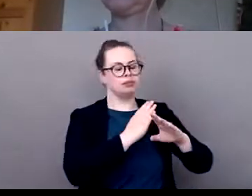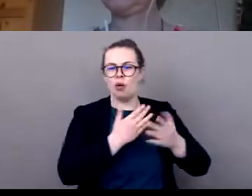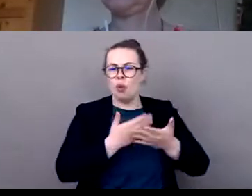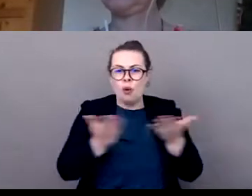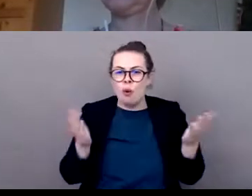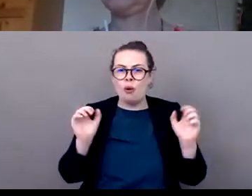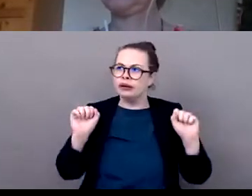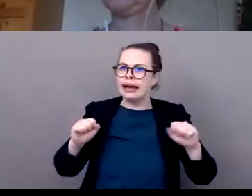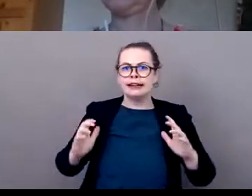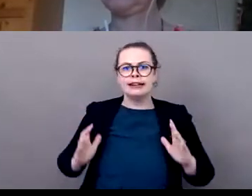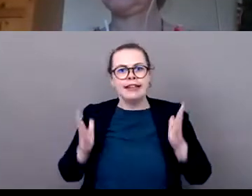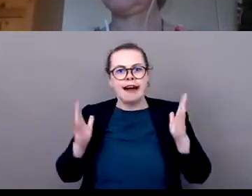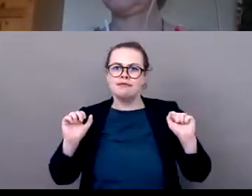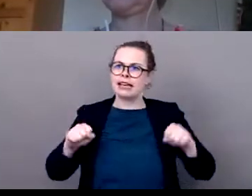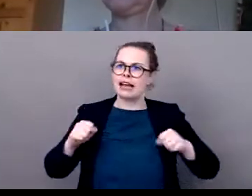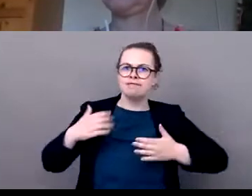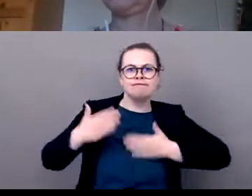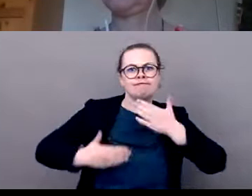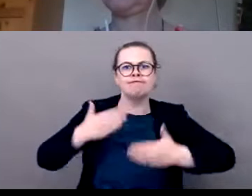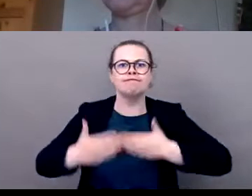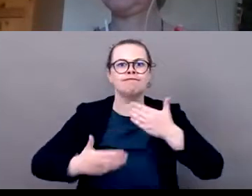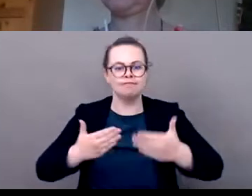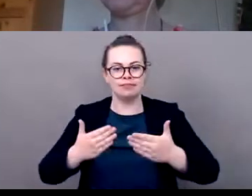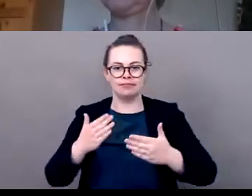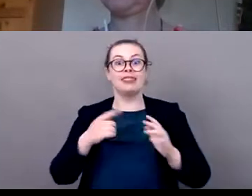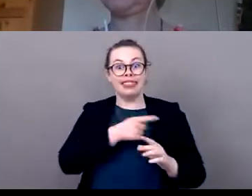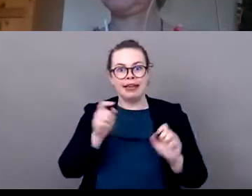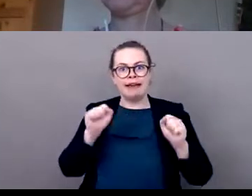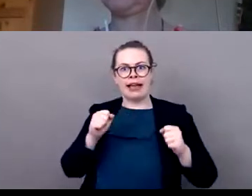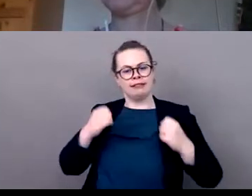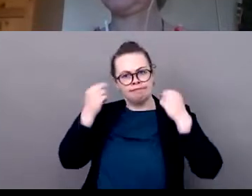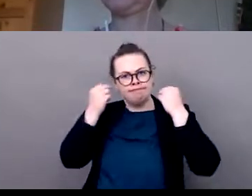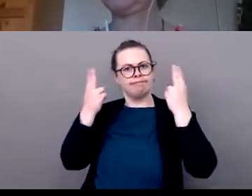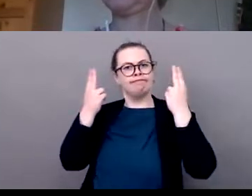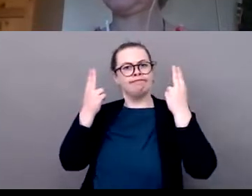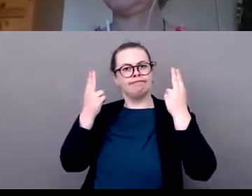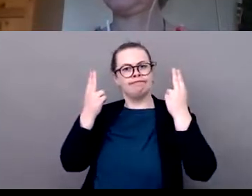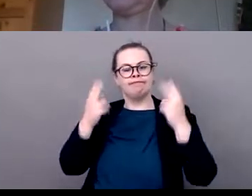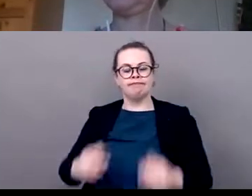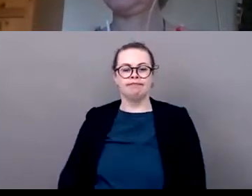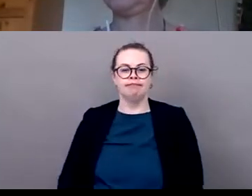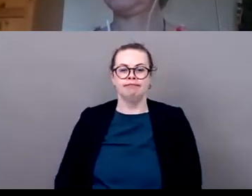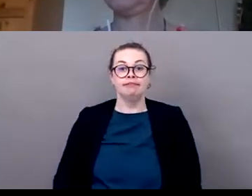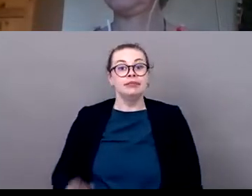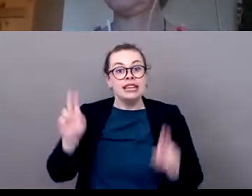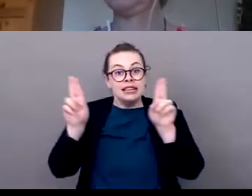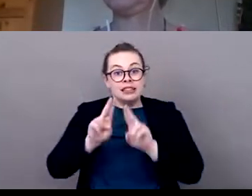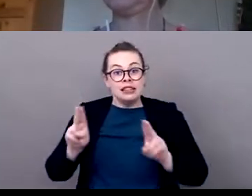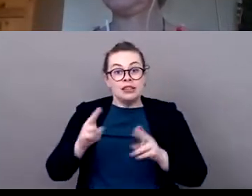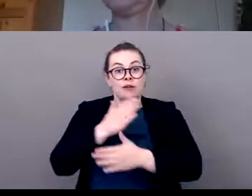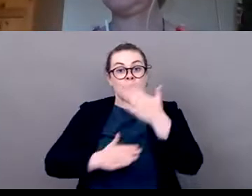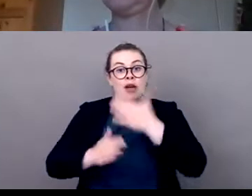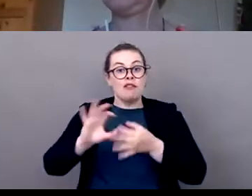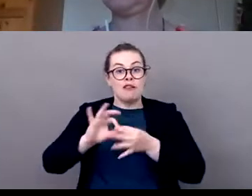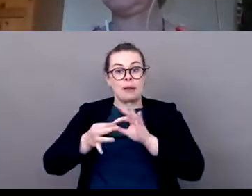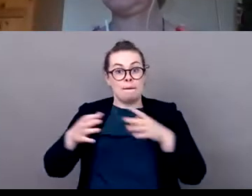en situation ou non de handicap, peuvent faire changer les choses en considérant la manière dont elles peuvent faire changer les mentalités. Au sein de